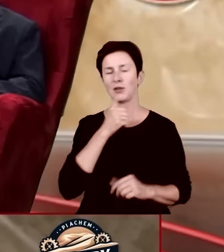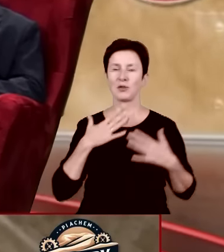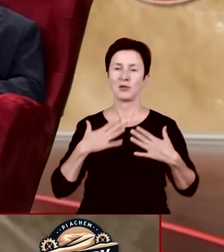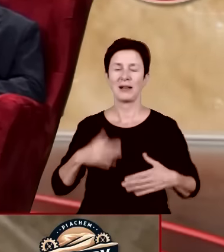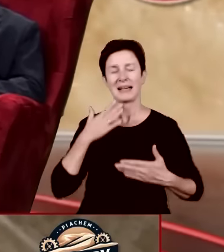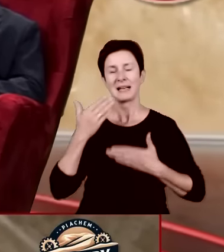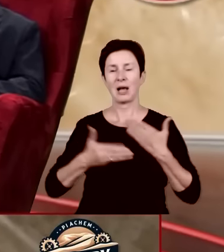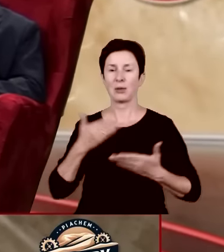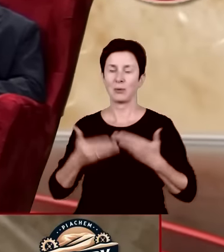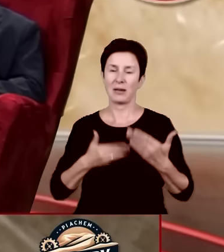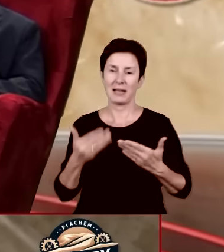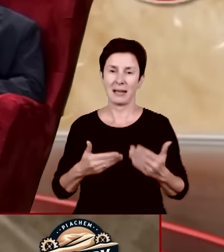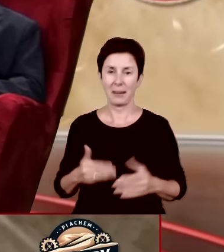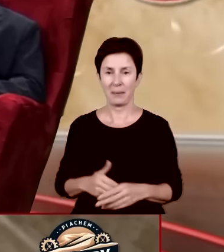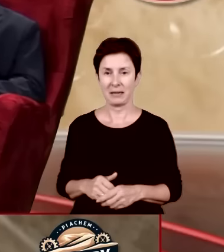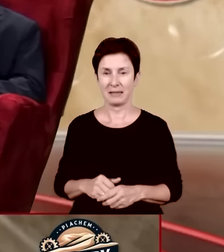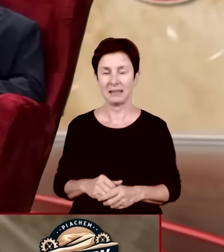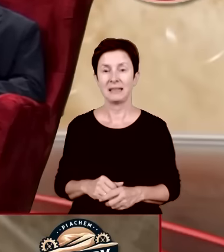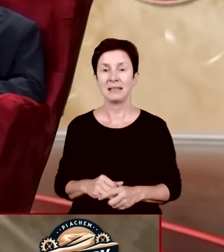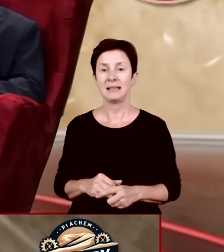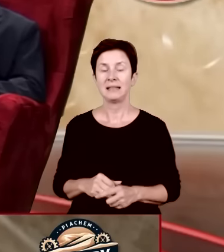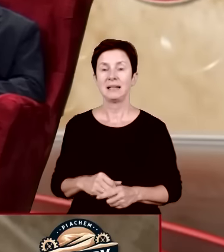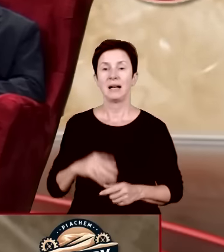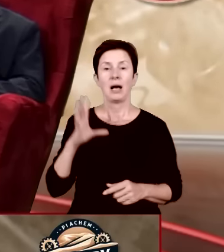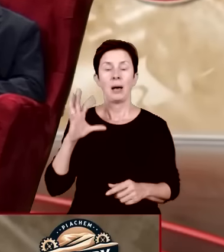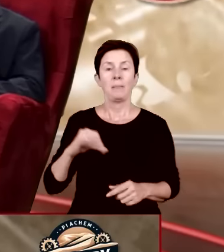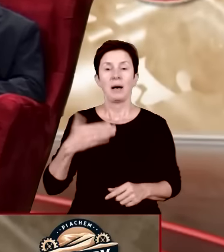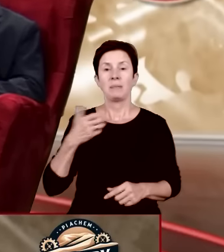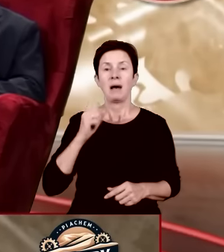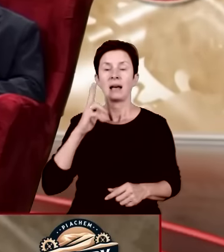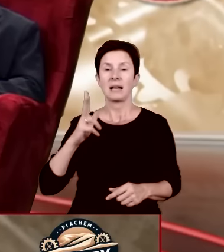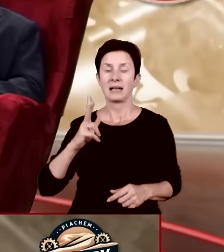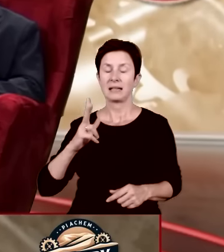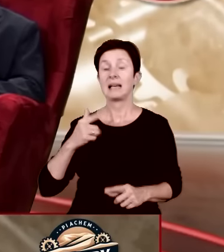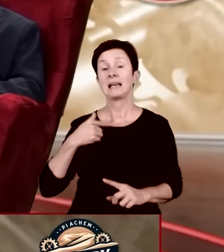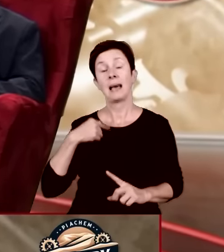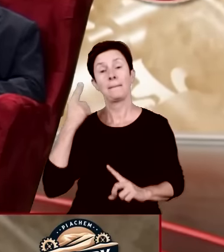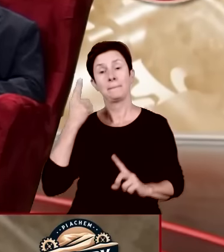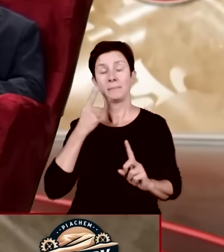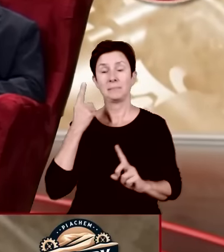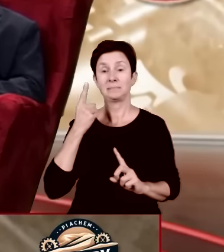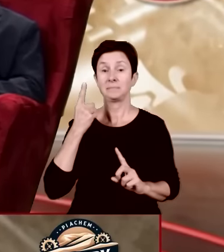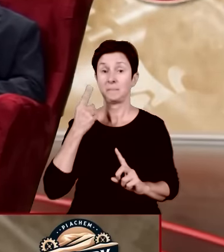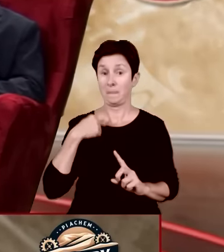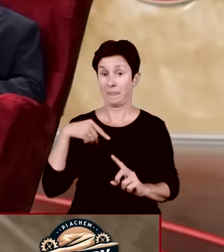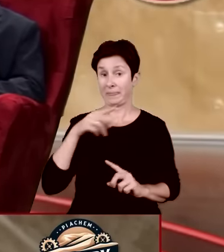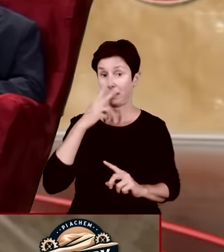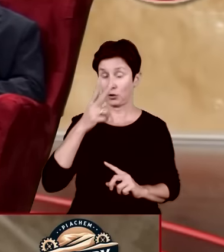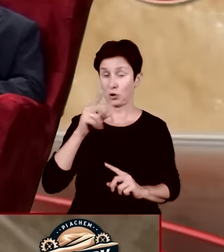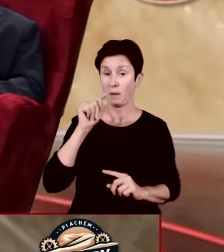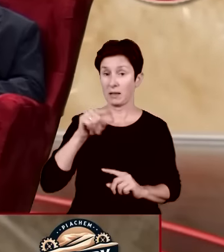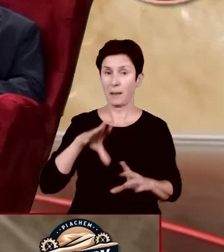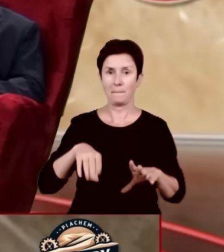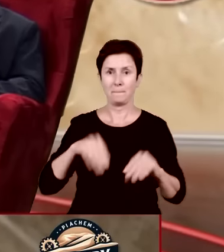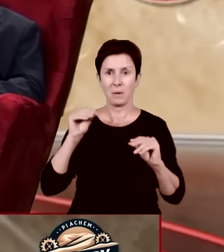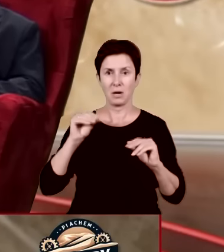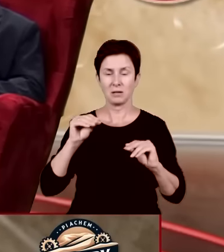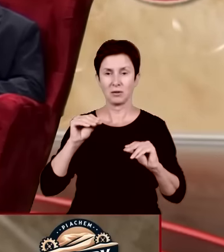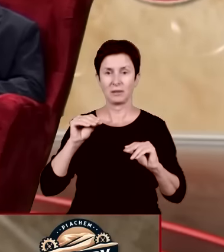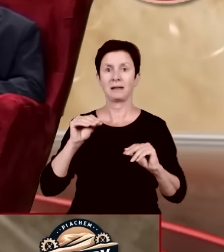Gratulujemy. Panie Marku, zdaje się, że jak zobaczyliśmy ten początek tego materiału,